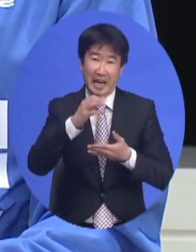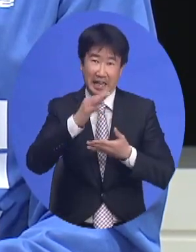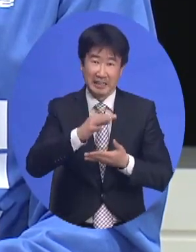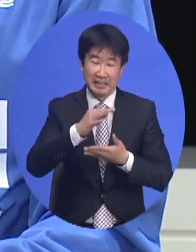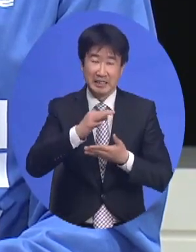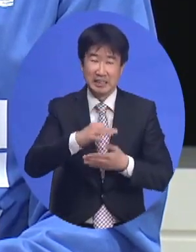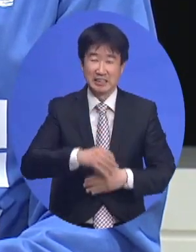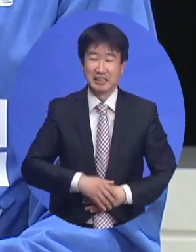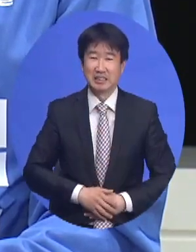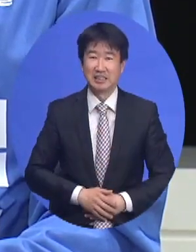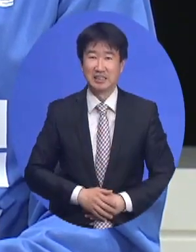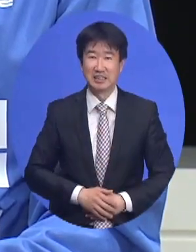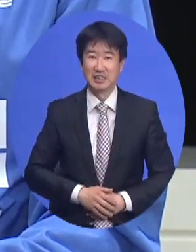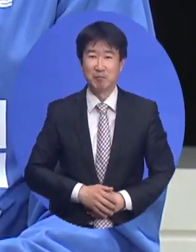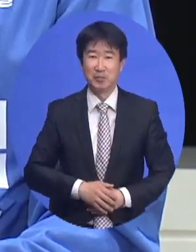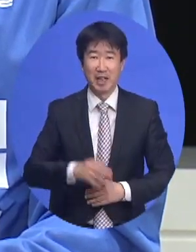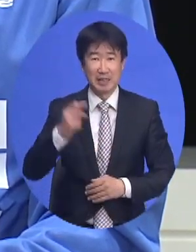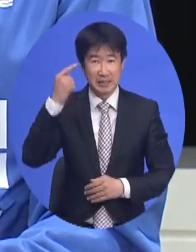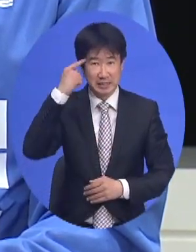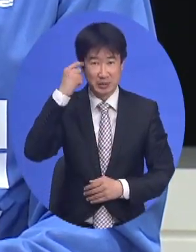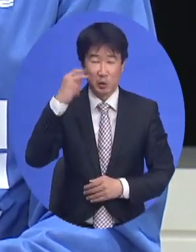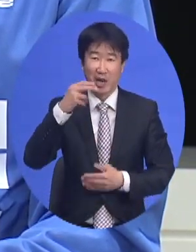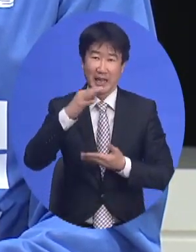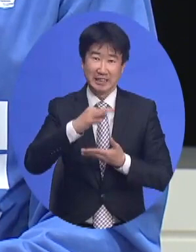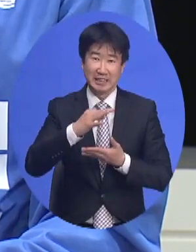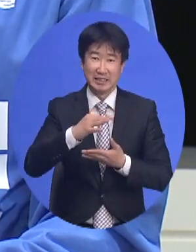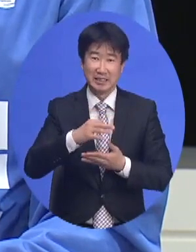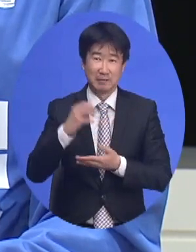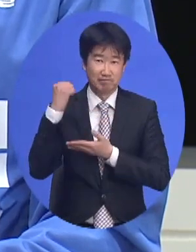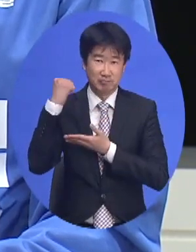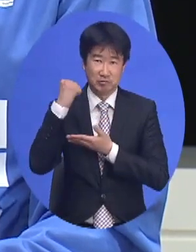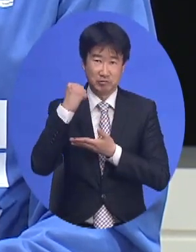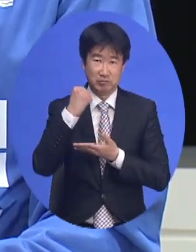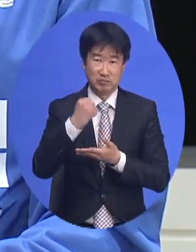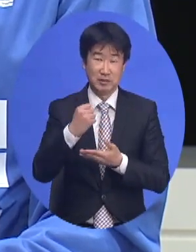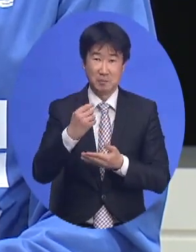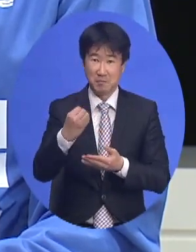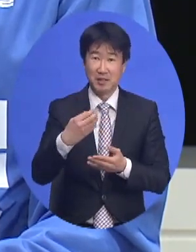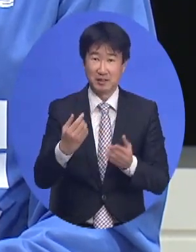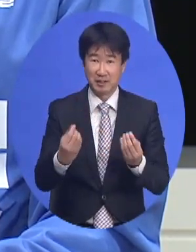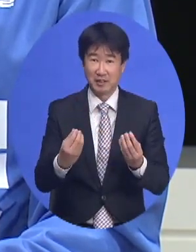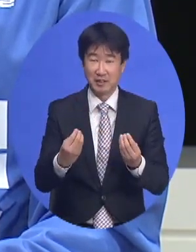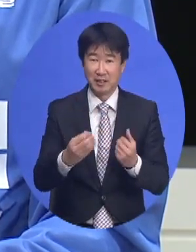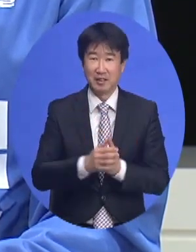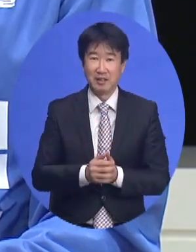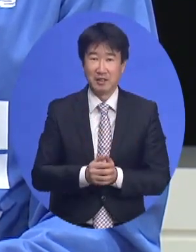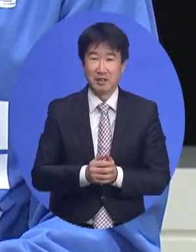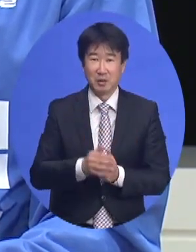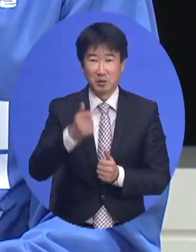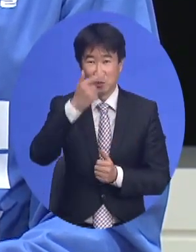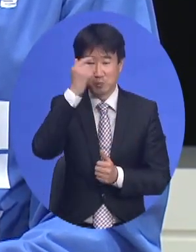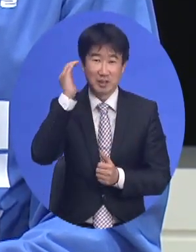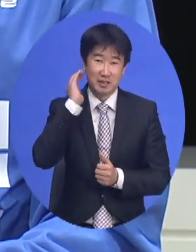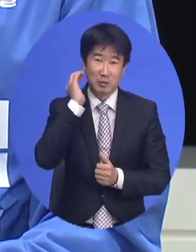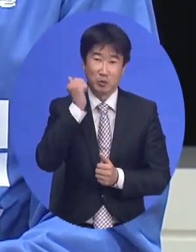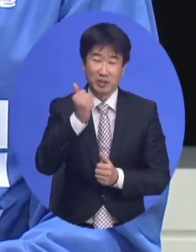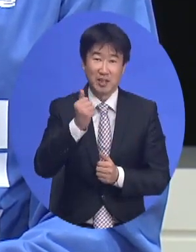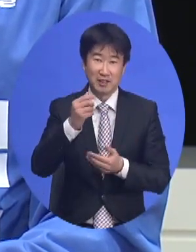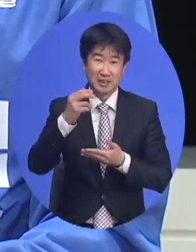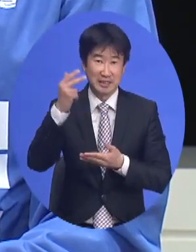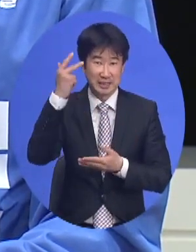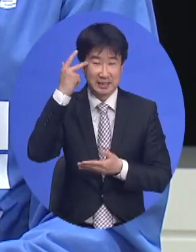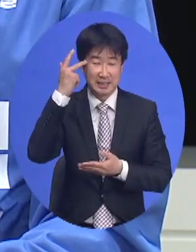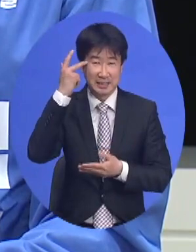가치를 또 정신과 가치를 계승한다 그러는데 그것이 노무현 대통령의